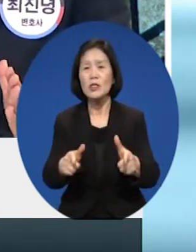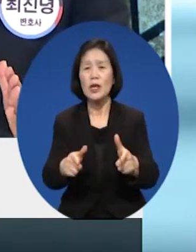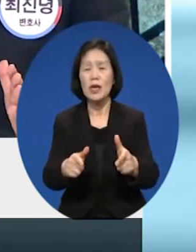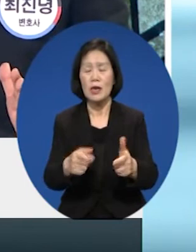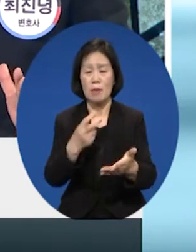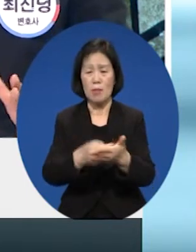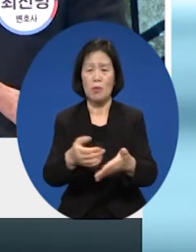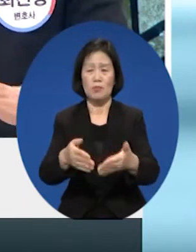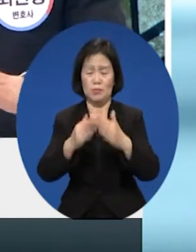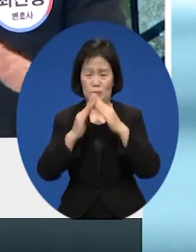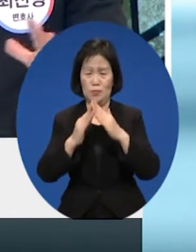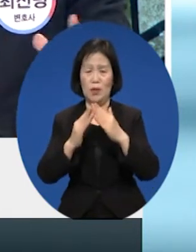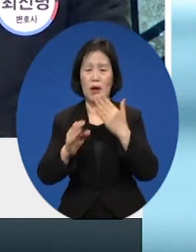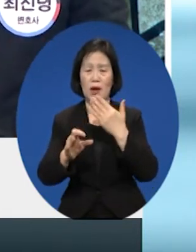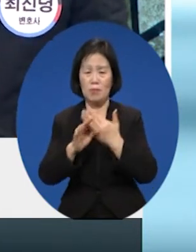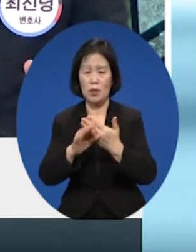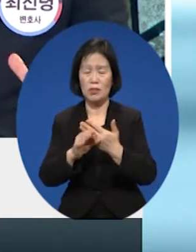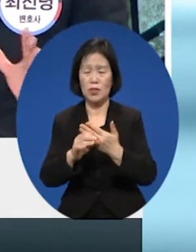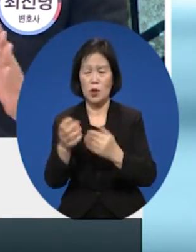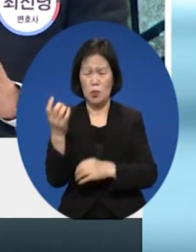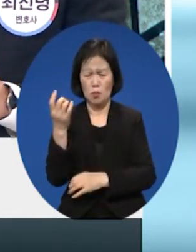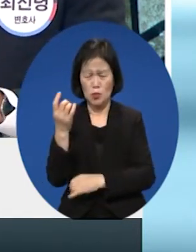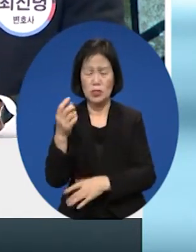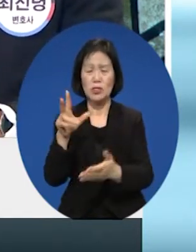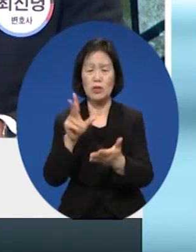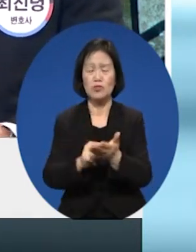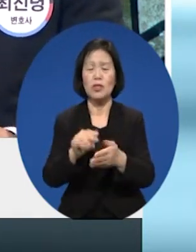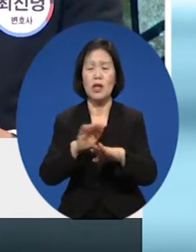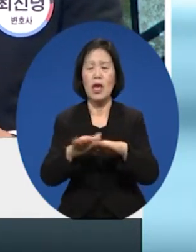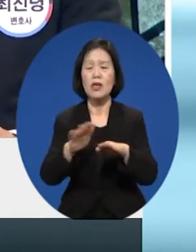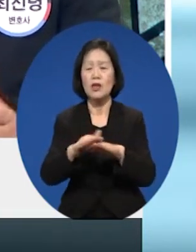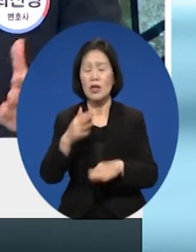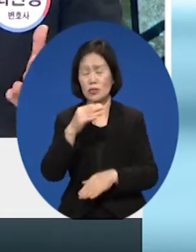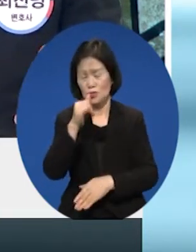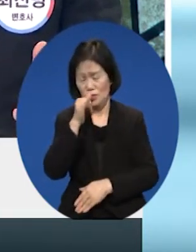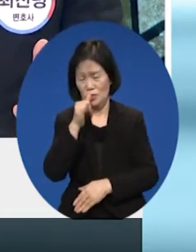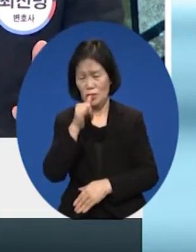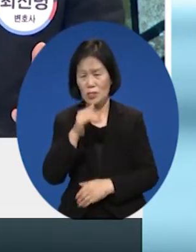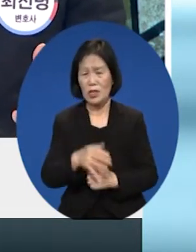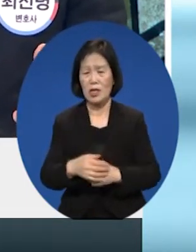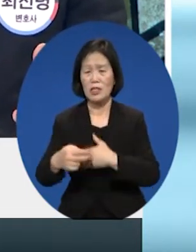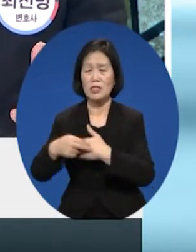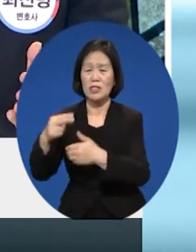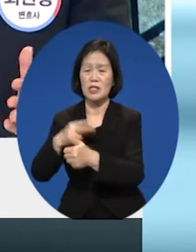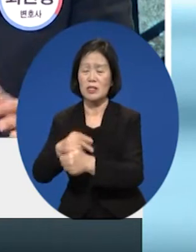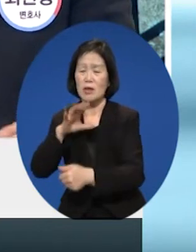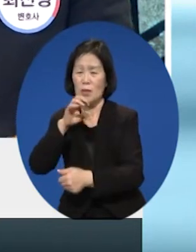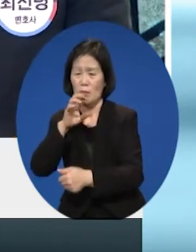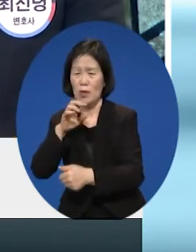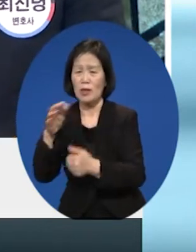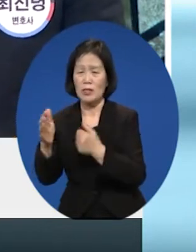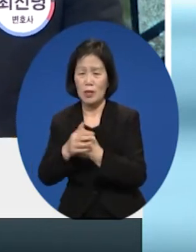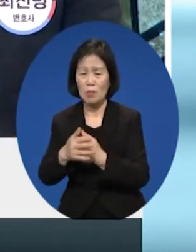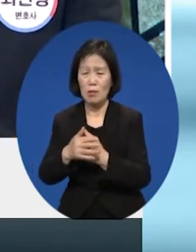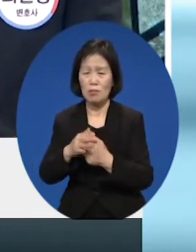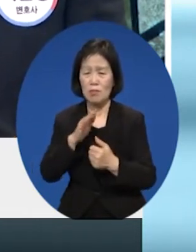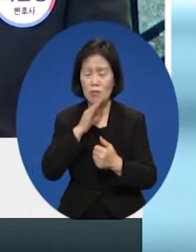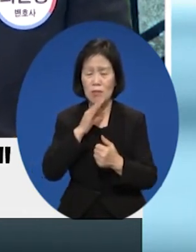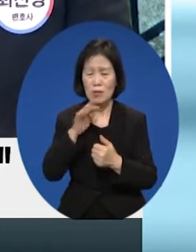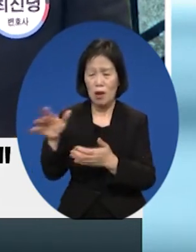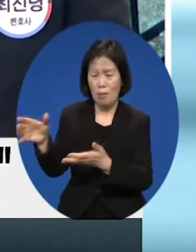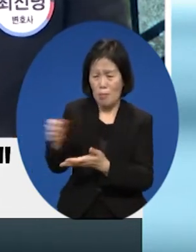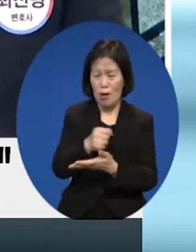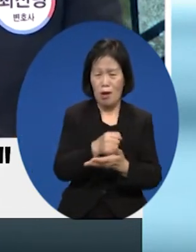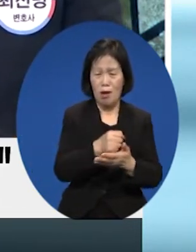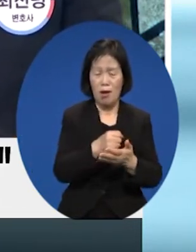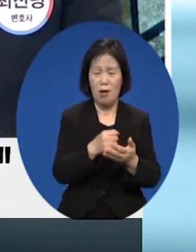입법을 한다고 하면은 그런 본질적인 문제를 해결할 수 있는 것을 해야 되는 것이지 의사들이 반발을 한다고 해서 그래? 그러면 그 권한